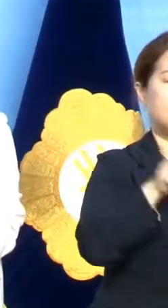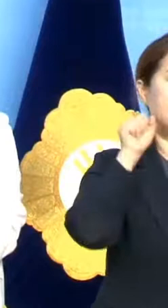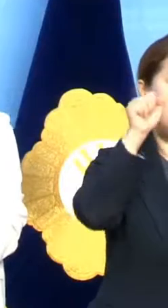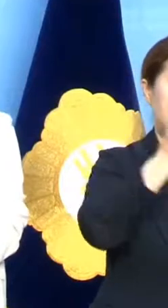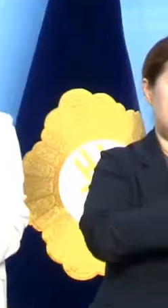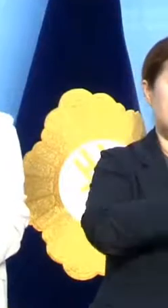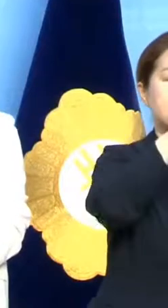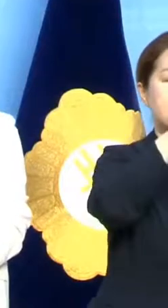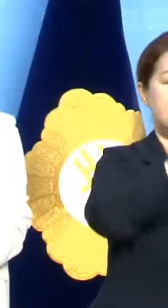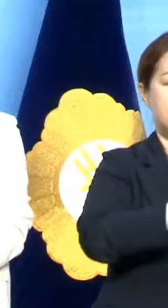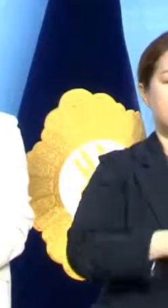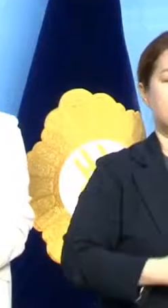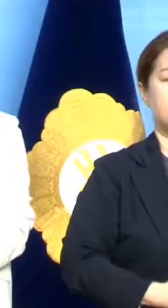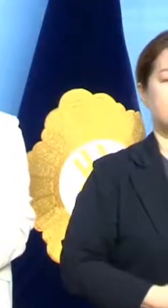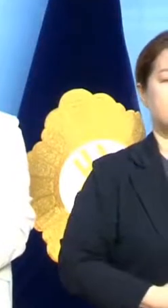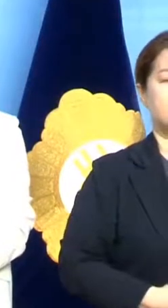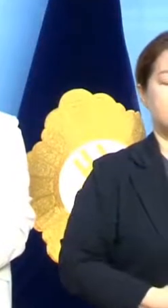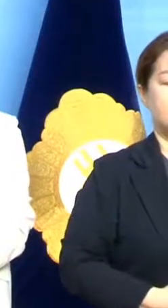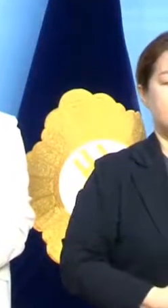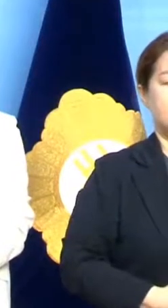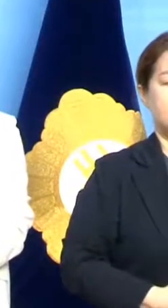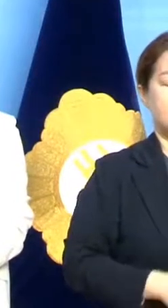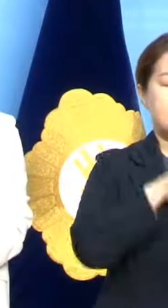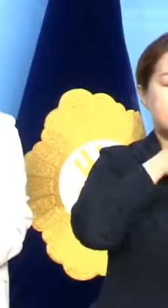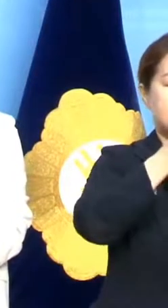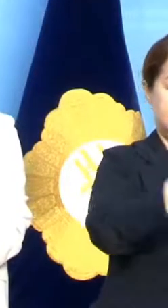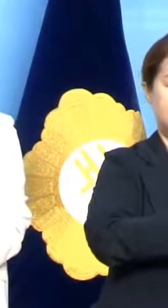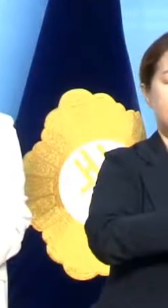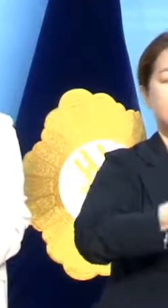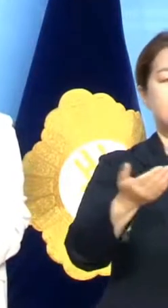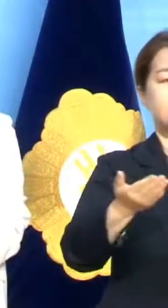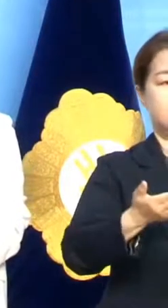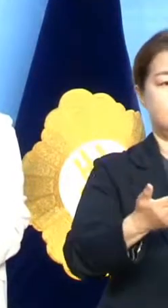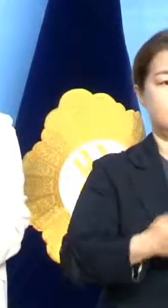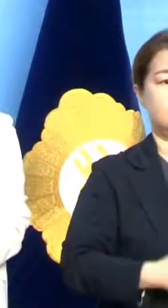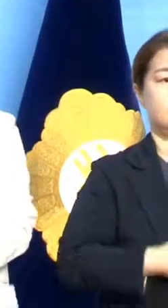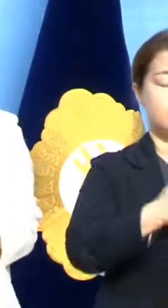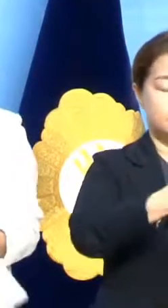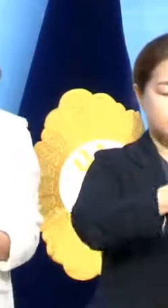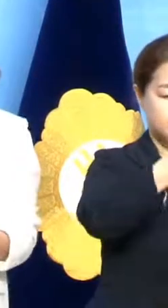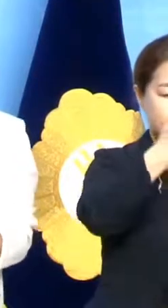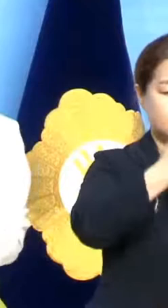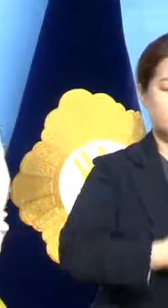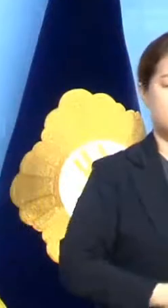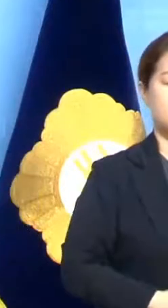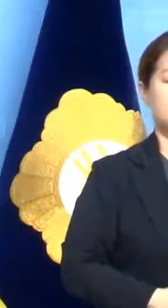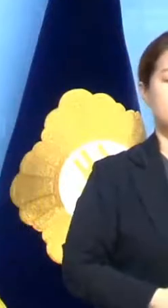입장을 말씀 드리고자 합니다 참으로 통탄 스럽지 않을 수 없습니다 감사합니다